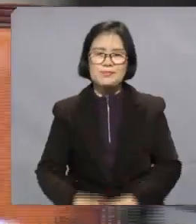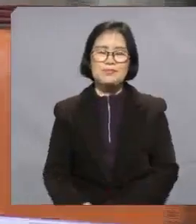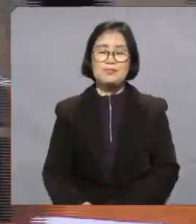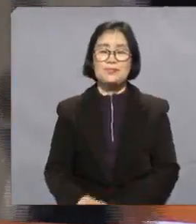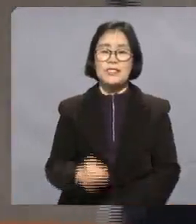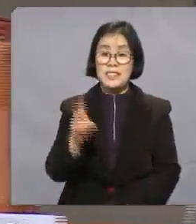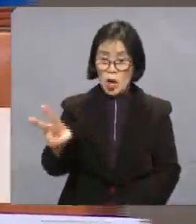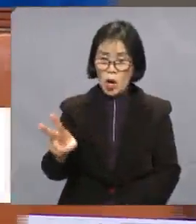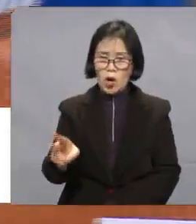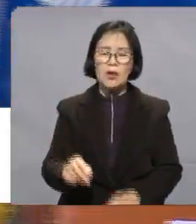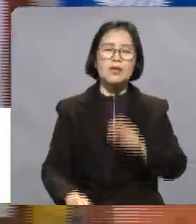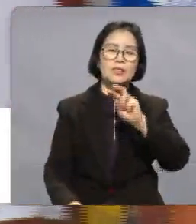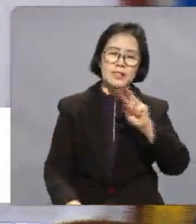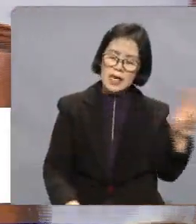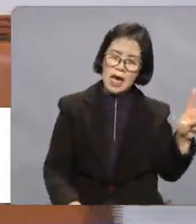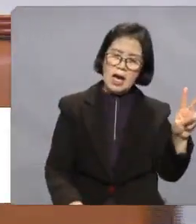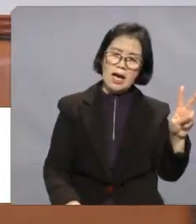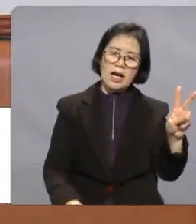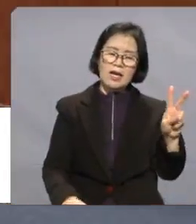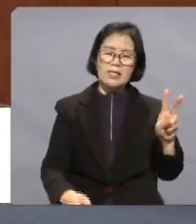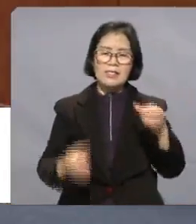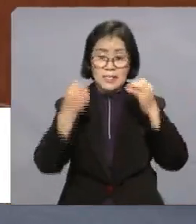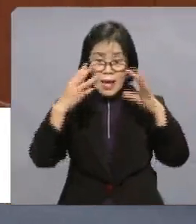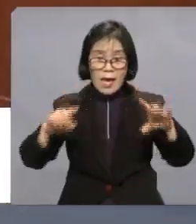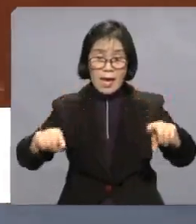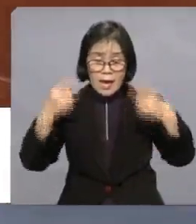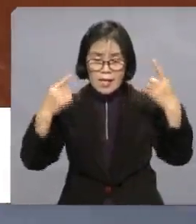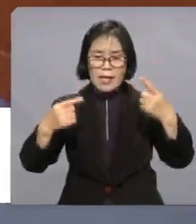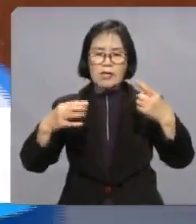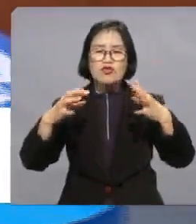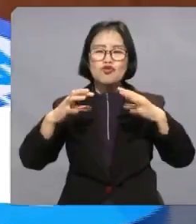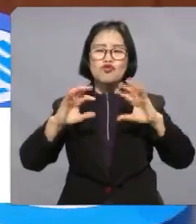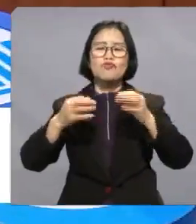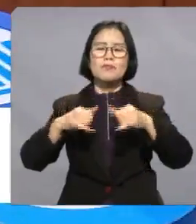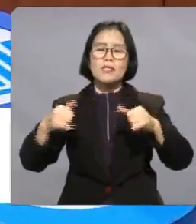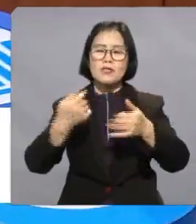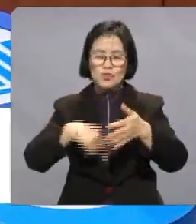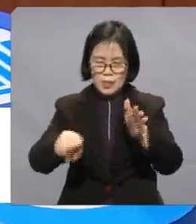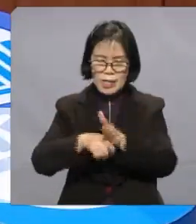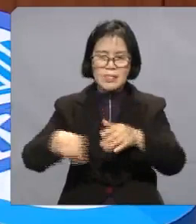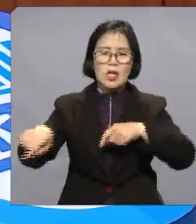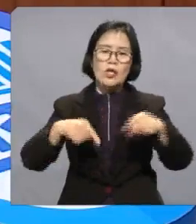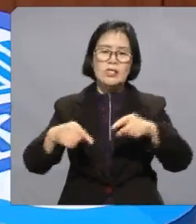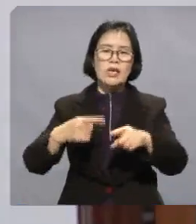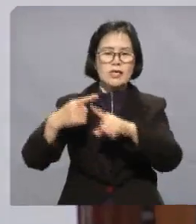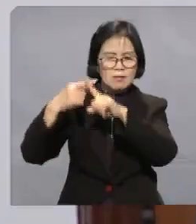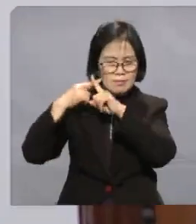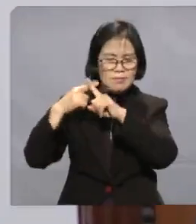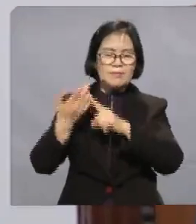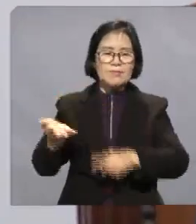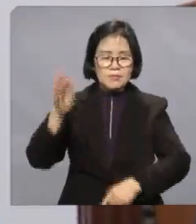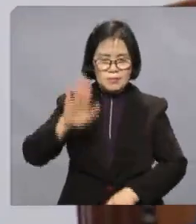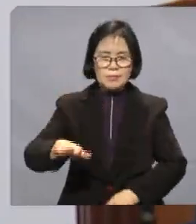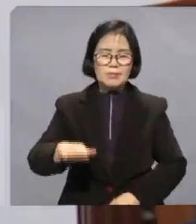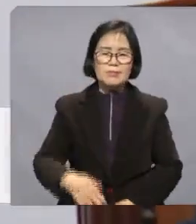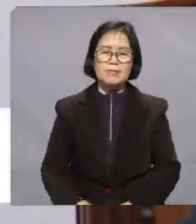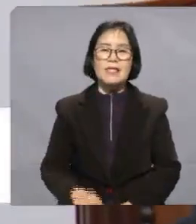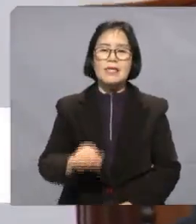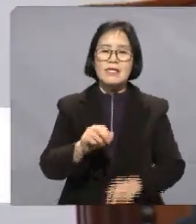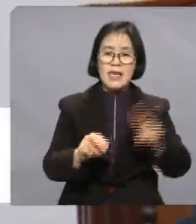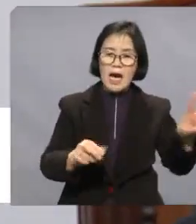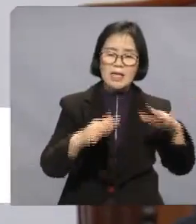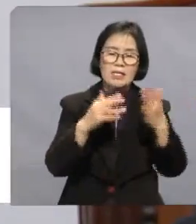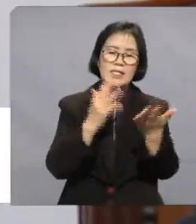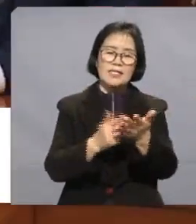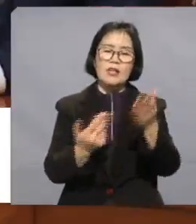여도 야도 어김없이 새해에는 국민을 위한 정치를 하겠다고 다짐해보지만 야당은